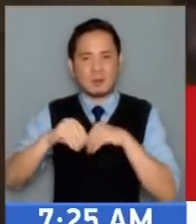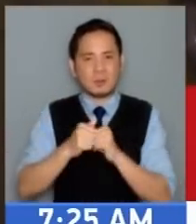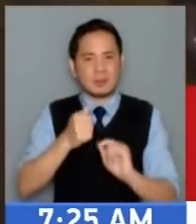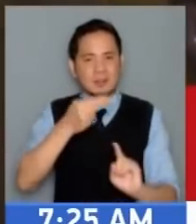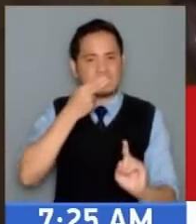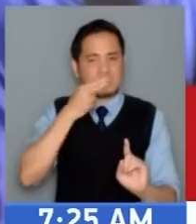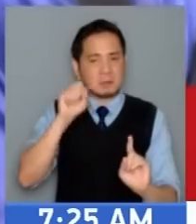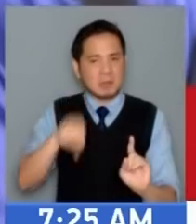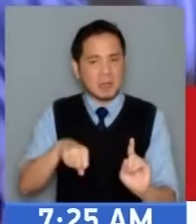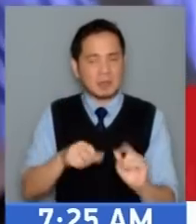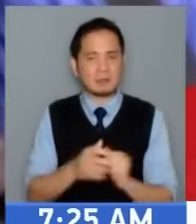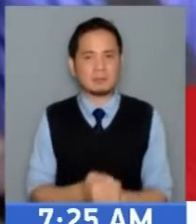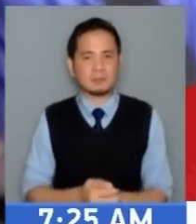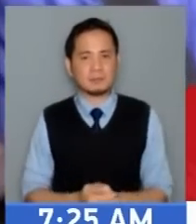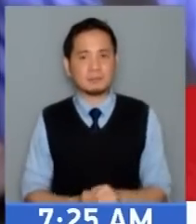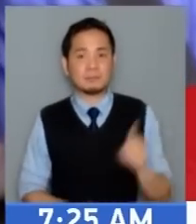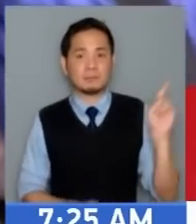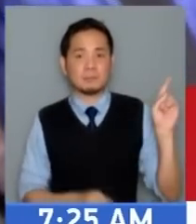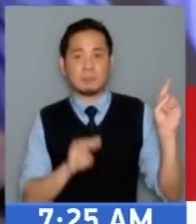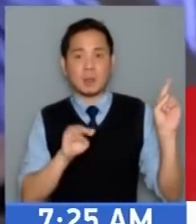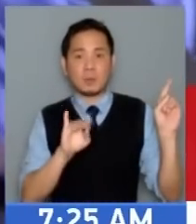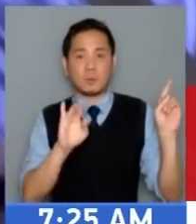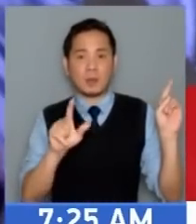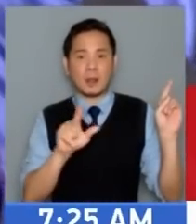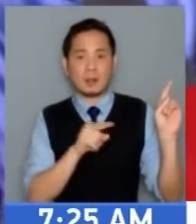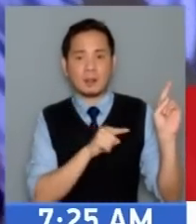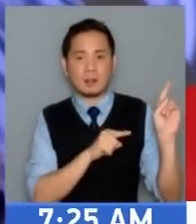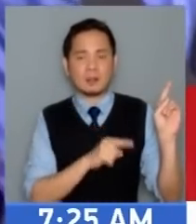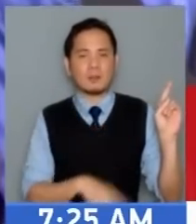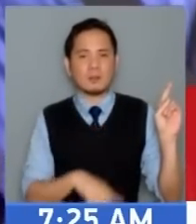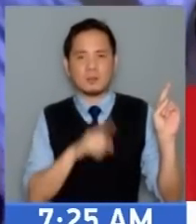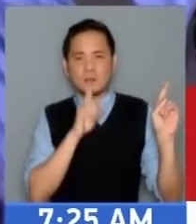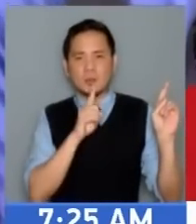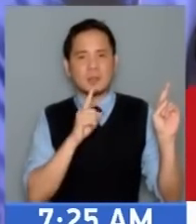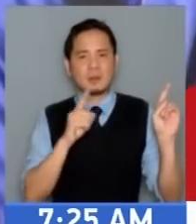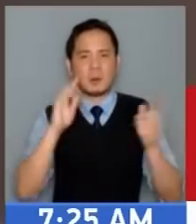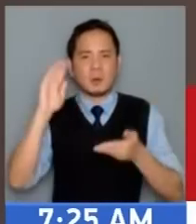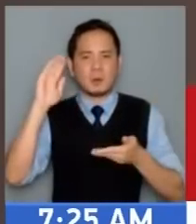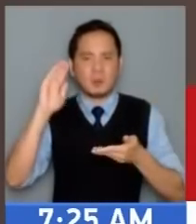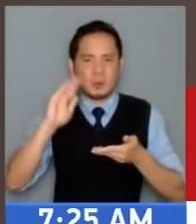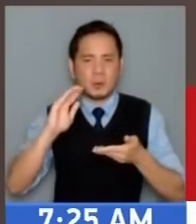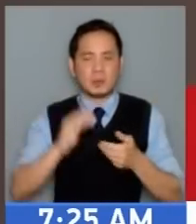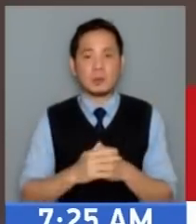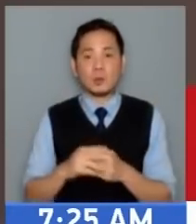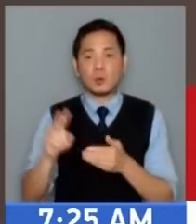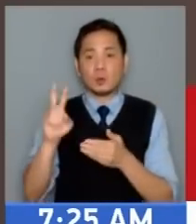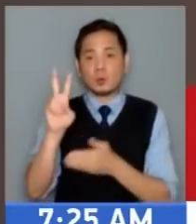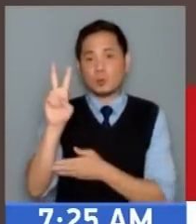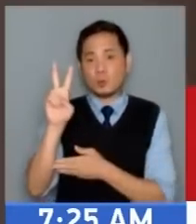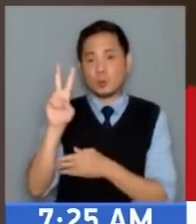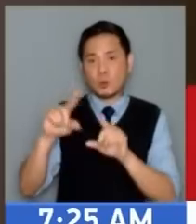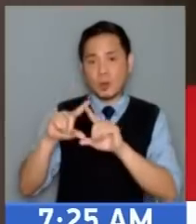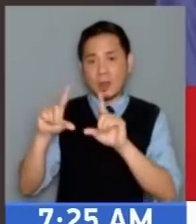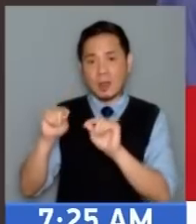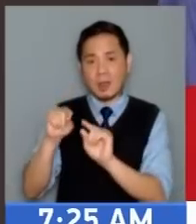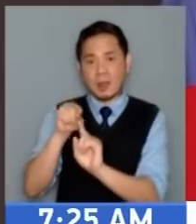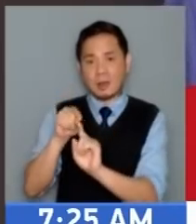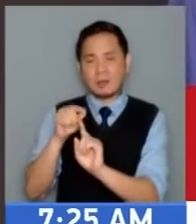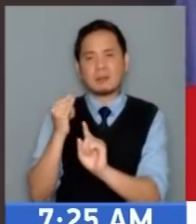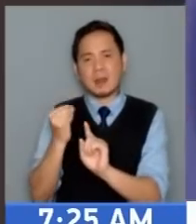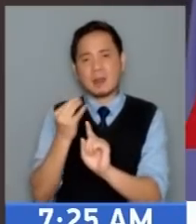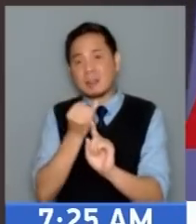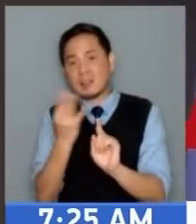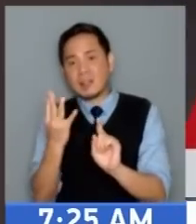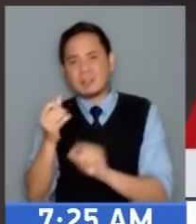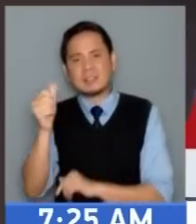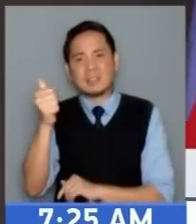paninigarilyo, nabawasan naman na ang hinihit-hit sa isang araw. Ang dating 2 kaha kada araw, 10 stick na lang daw ngayon. Bili mo ng